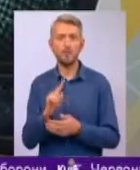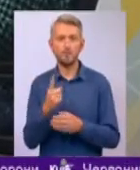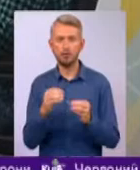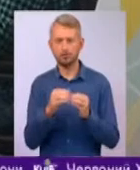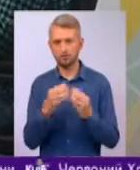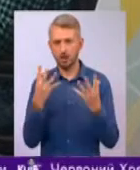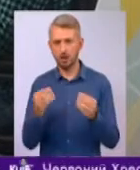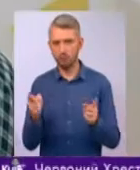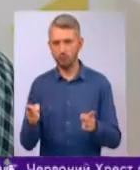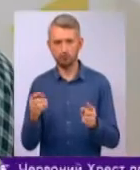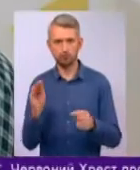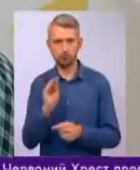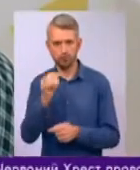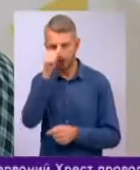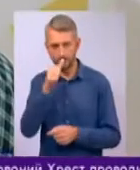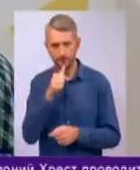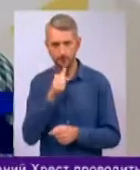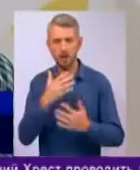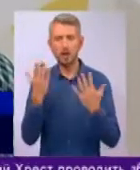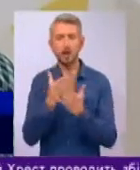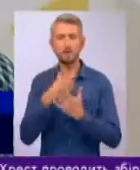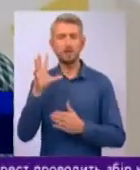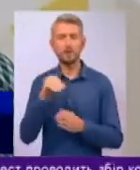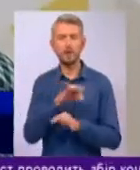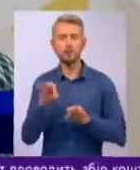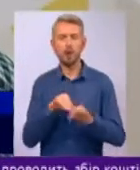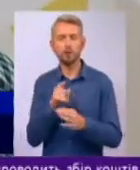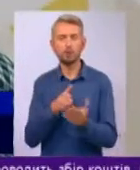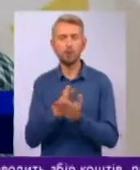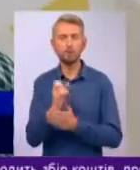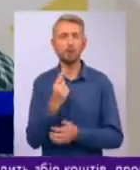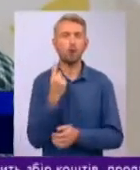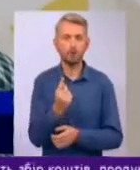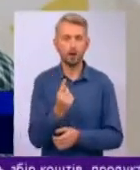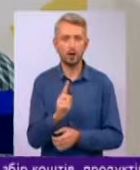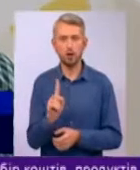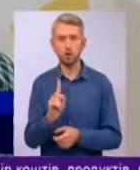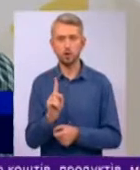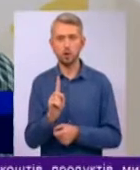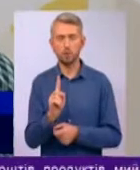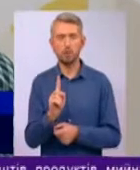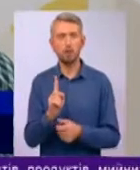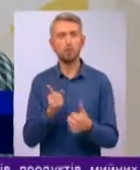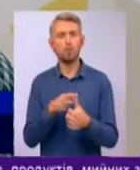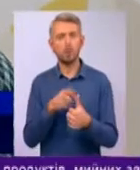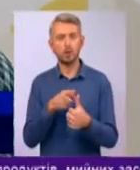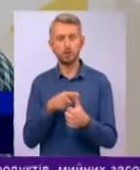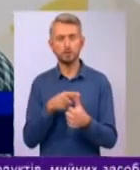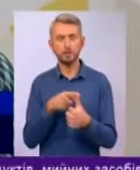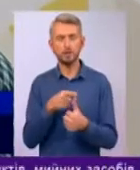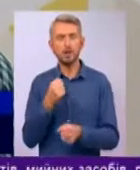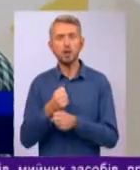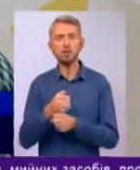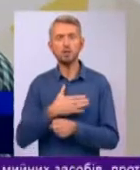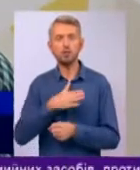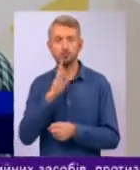жовтня. Фільм, власне, весь проект, вони направлені на одне, на те, щоб, по-перше, зробити